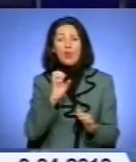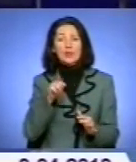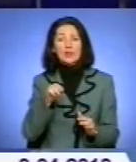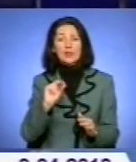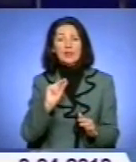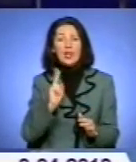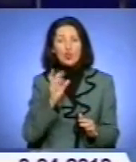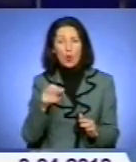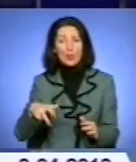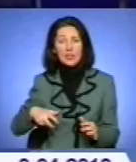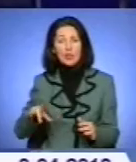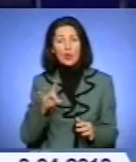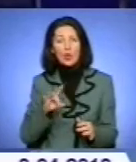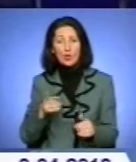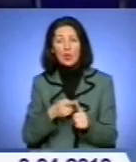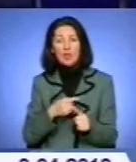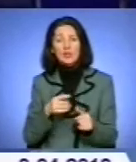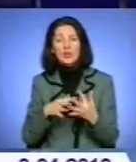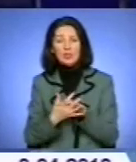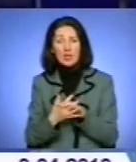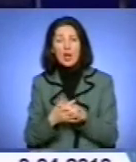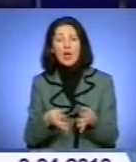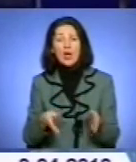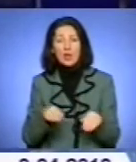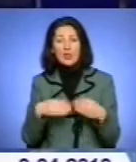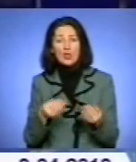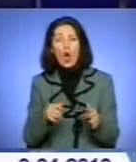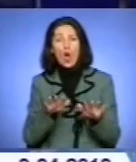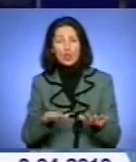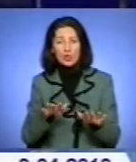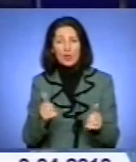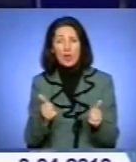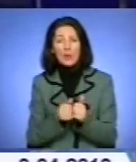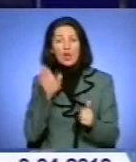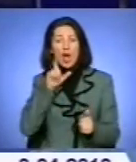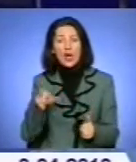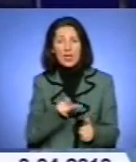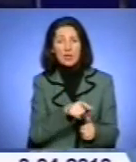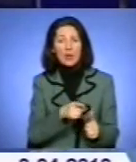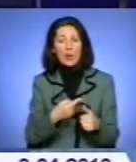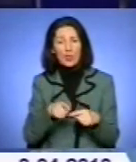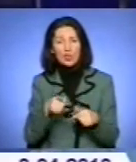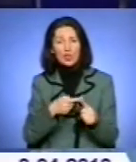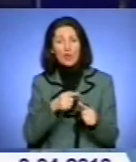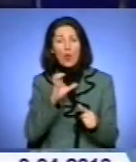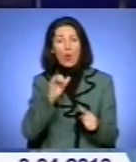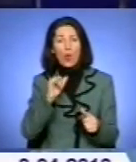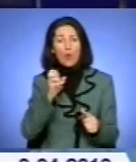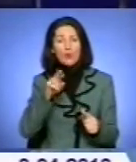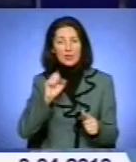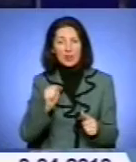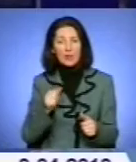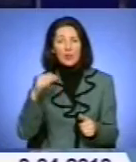району. Назву села дало його географічне розташування біля Гирла, по-іншому Устя. Тобто впадіння річки Джурин у